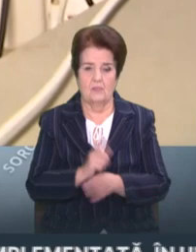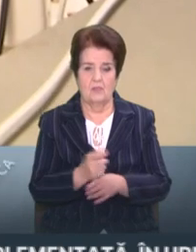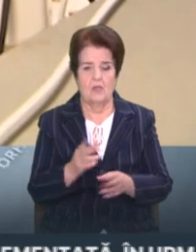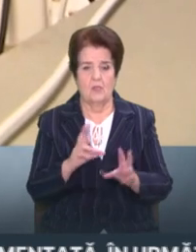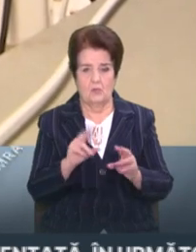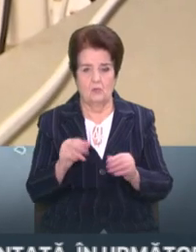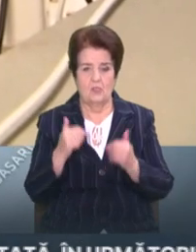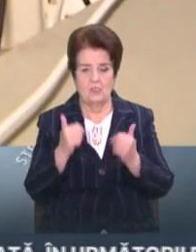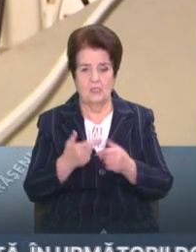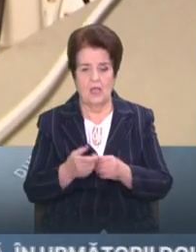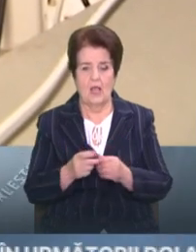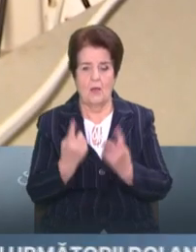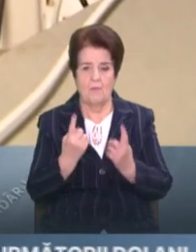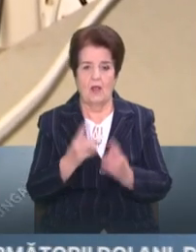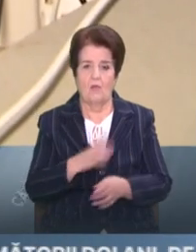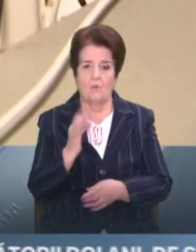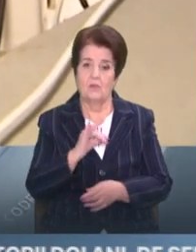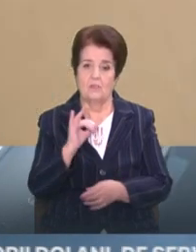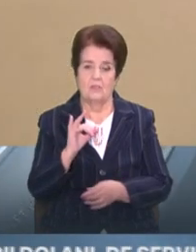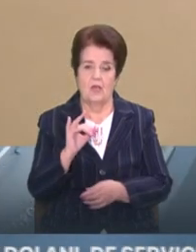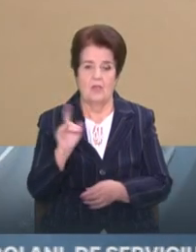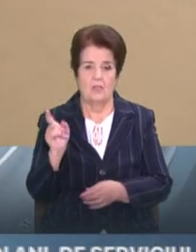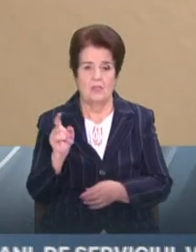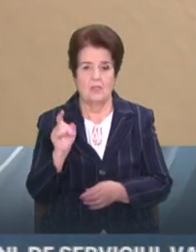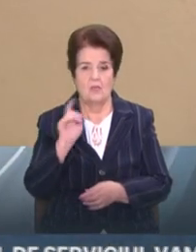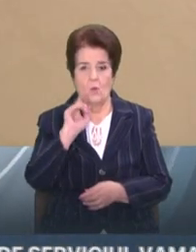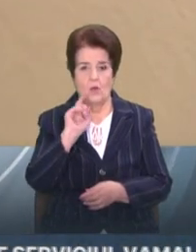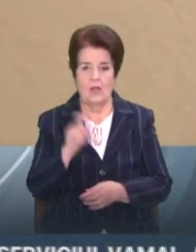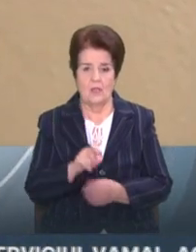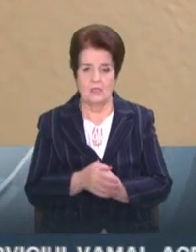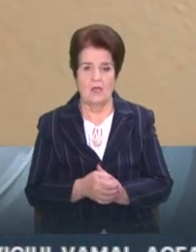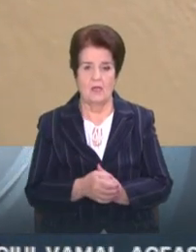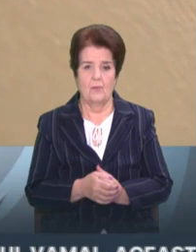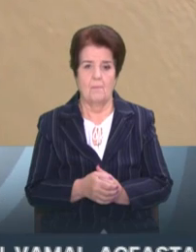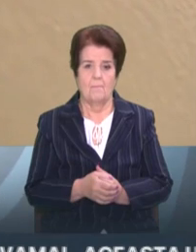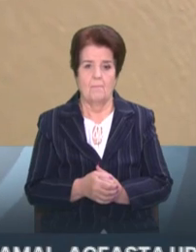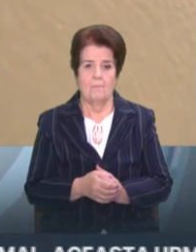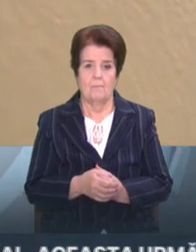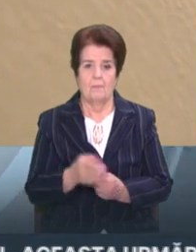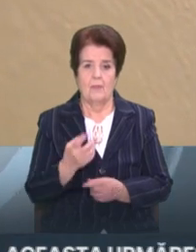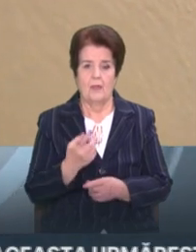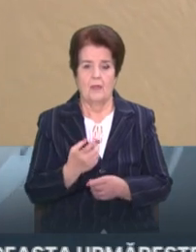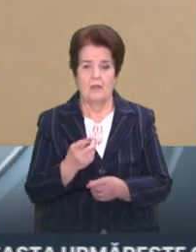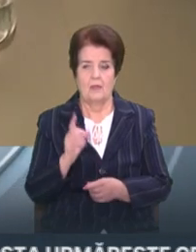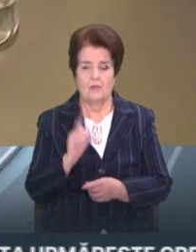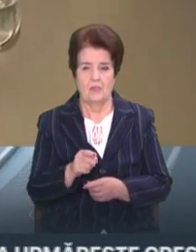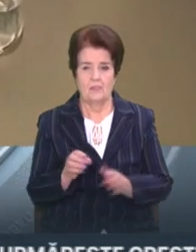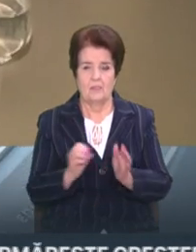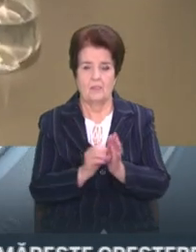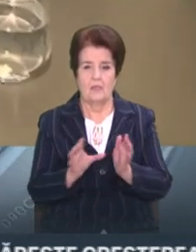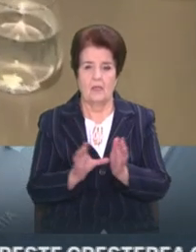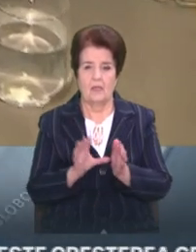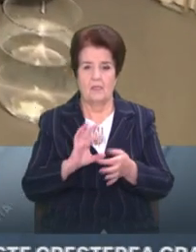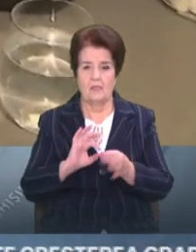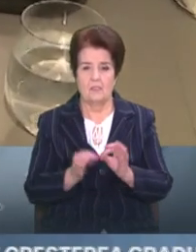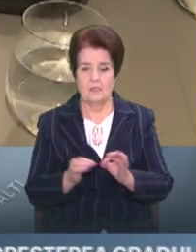de la Moldavska Egres, de la Cușurgan. În situația în care această sursă de energie decade, este necesar